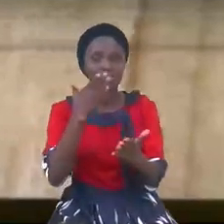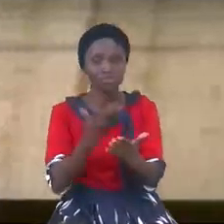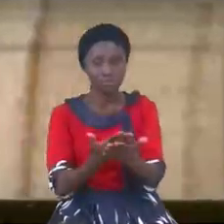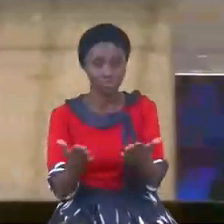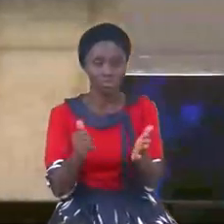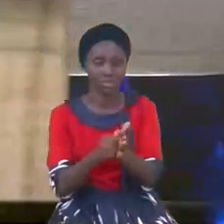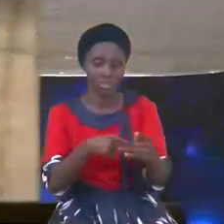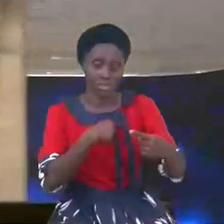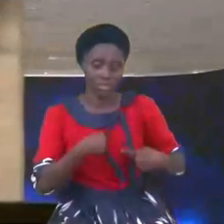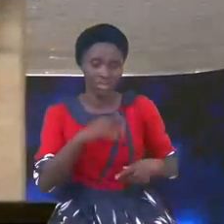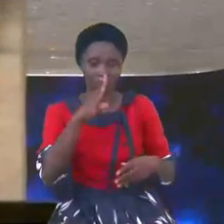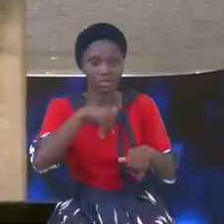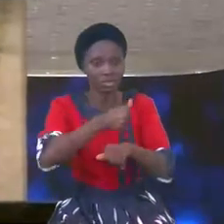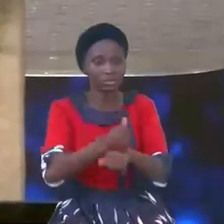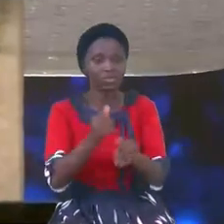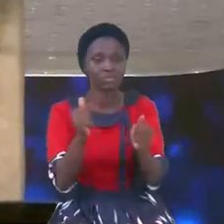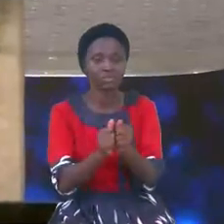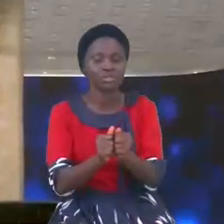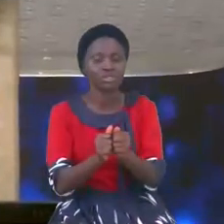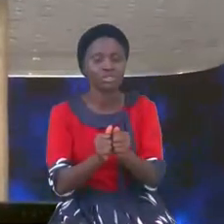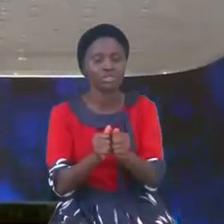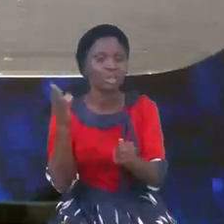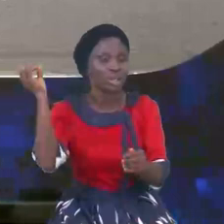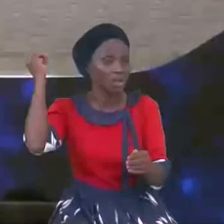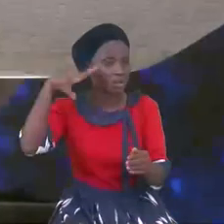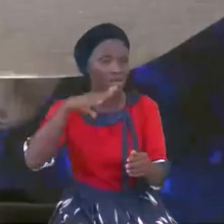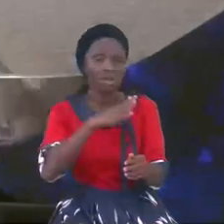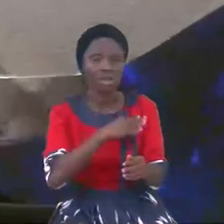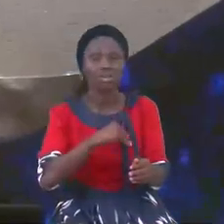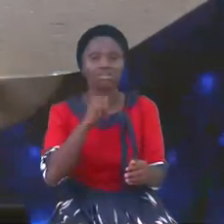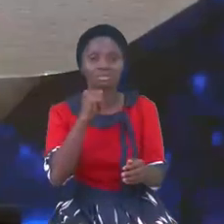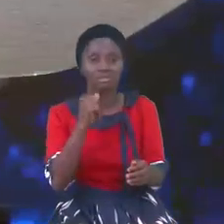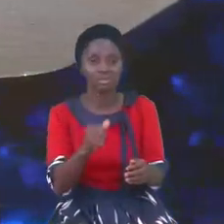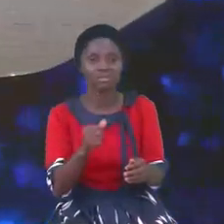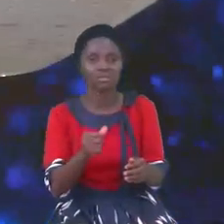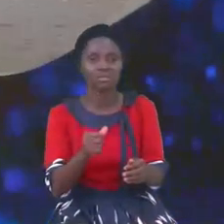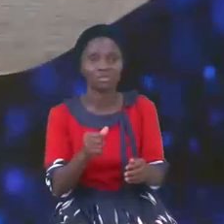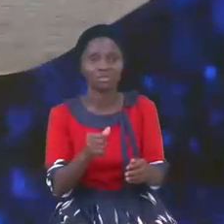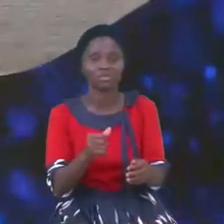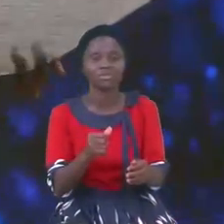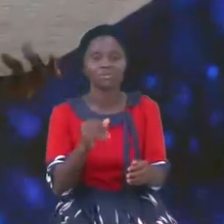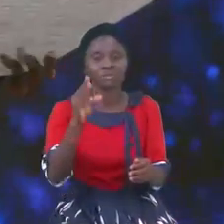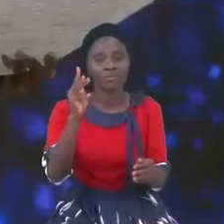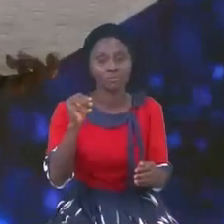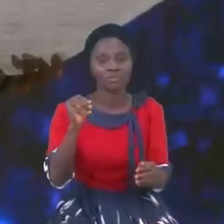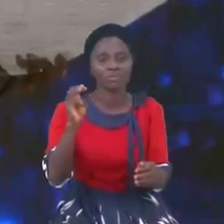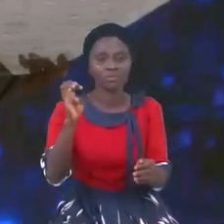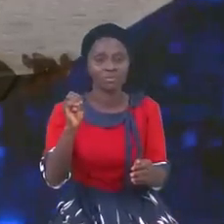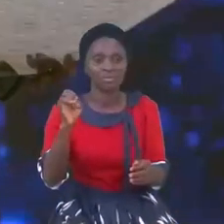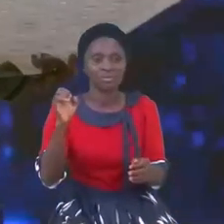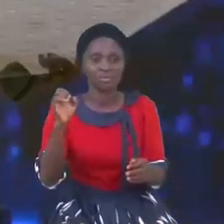par la grâce et non par des aliments qui n'ont servi de rien à ceux qui s'y